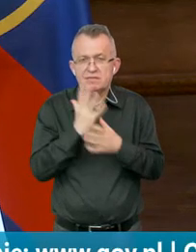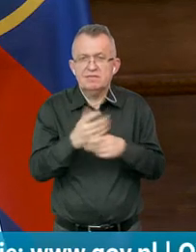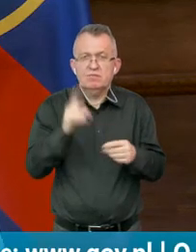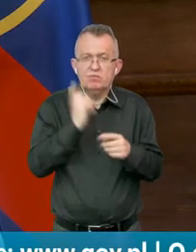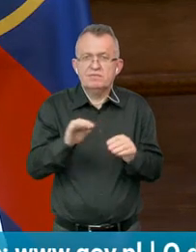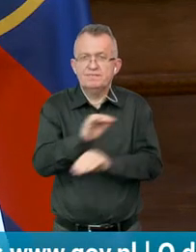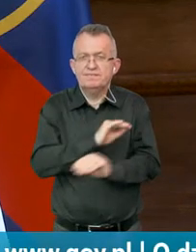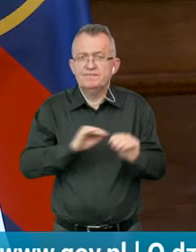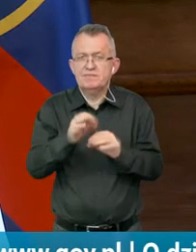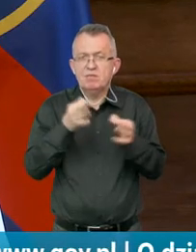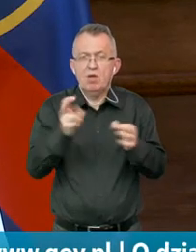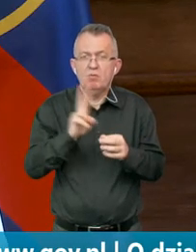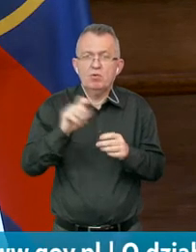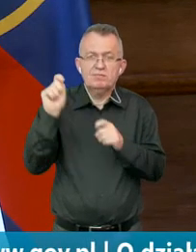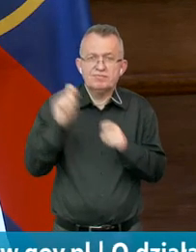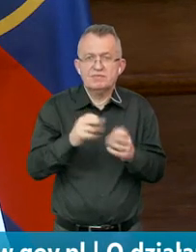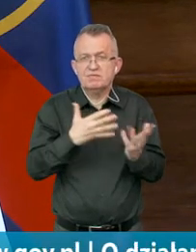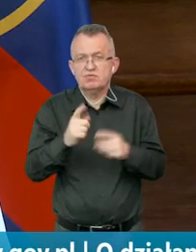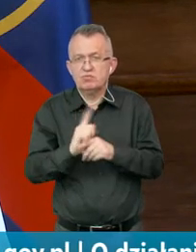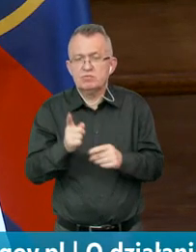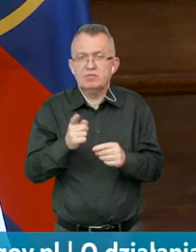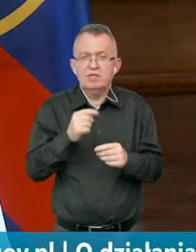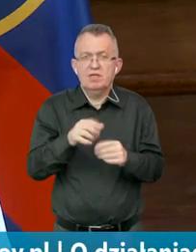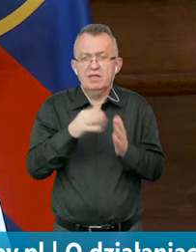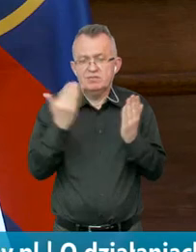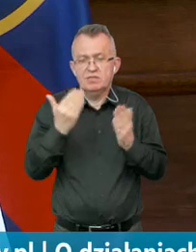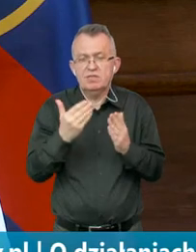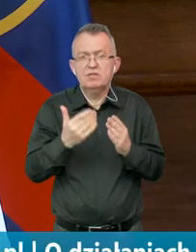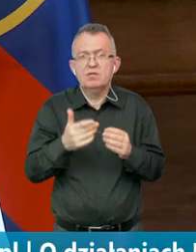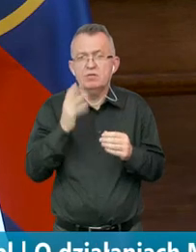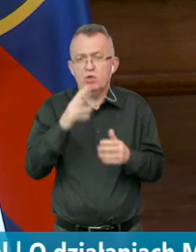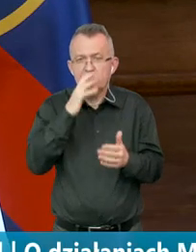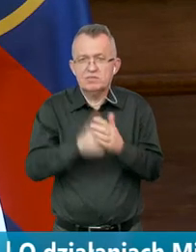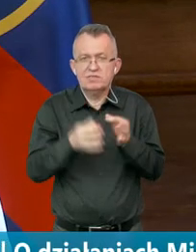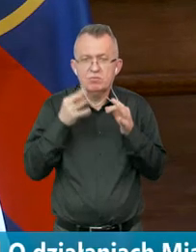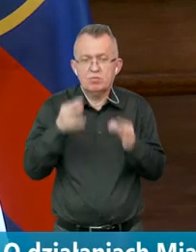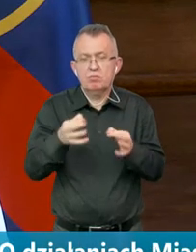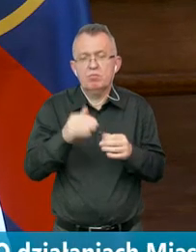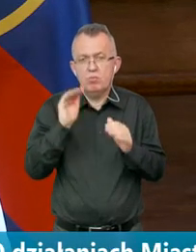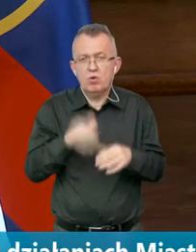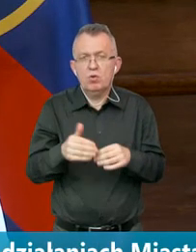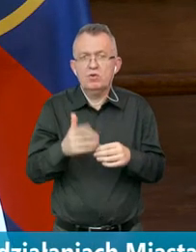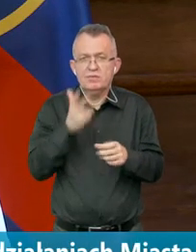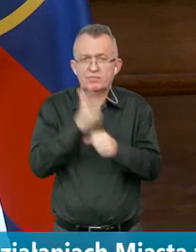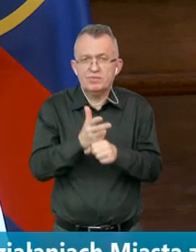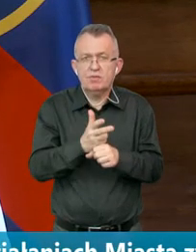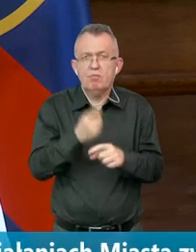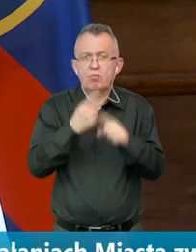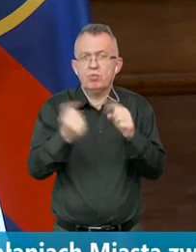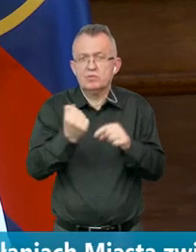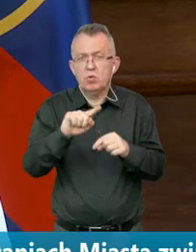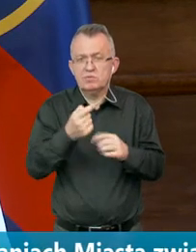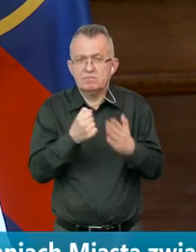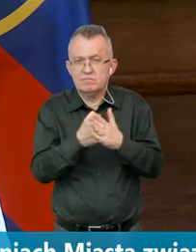rotacji po to, aby ci, którzy chcą załatwiać jakieś sprawy w trakcie dnia i korzystają z samochodu, mogli stanąć, zaparkować na pół godziny,